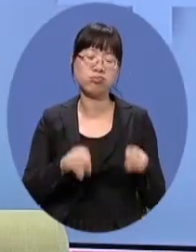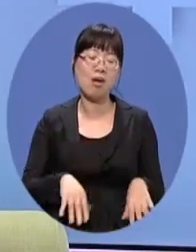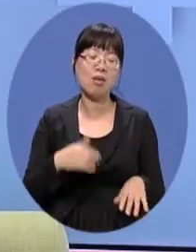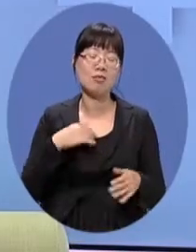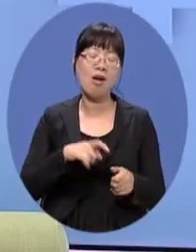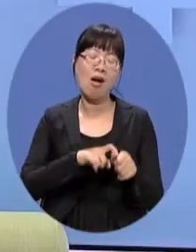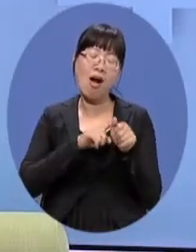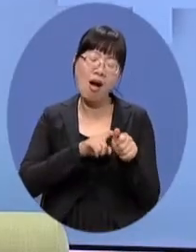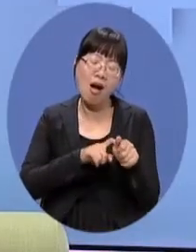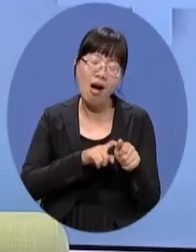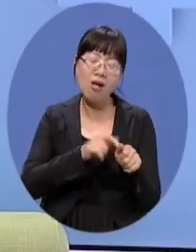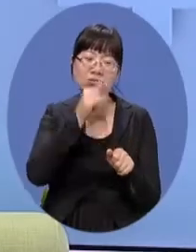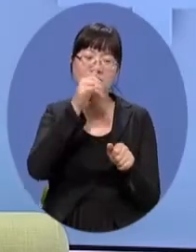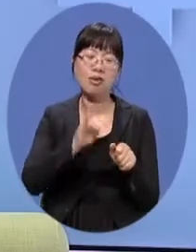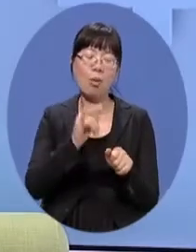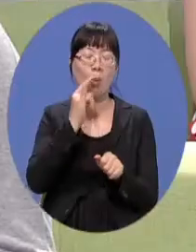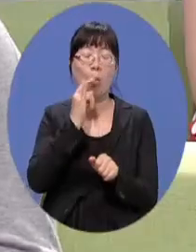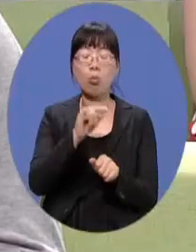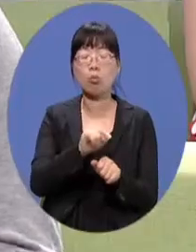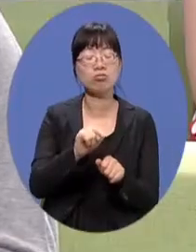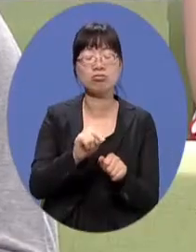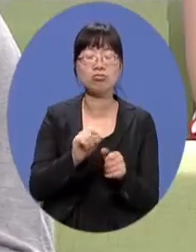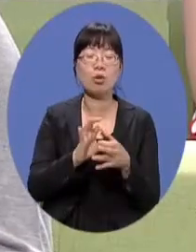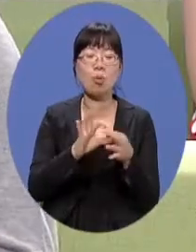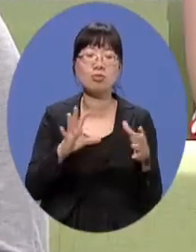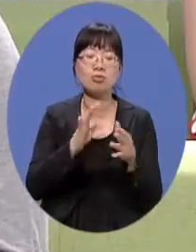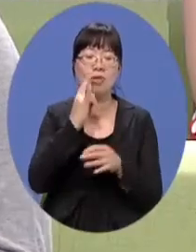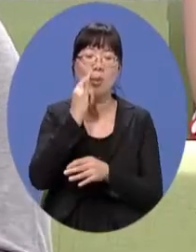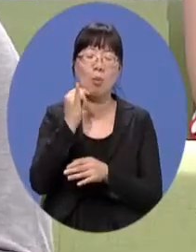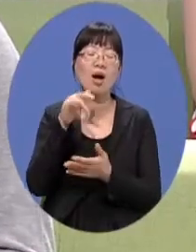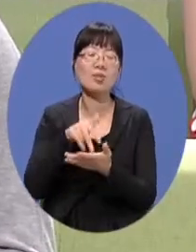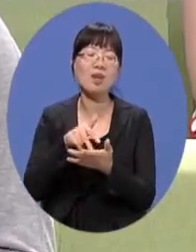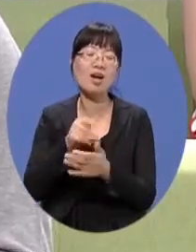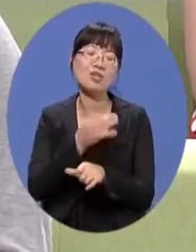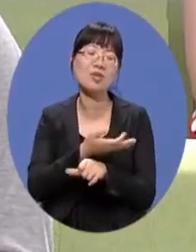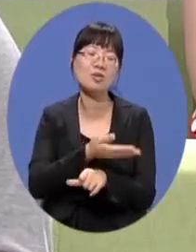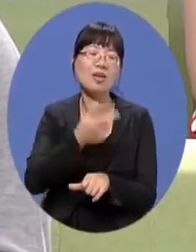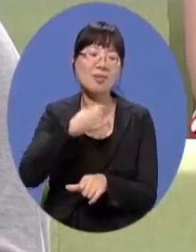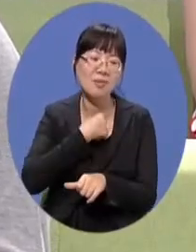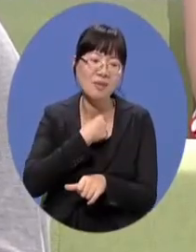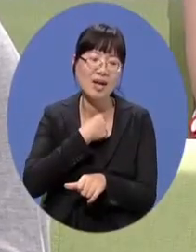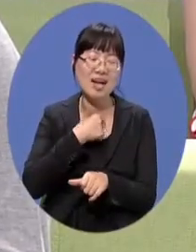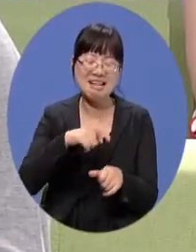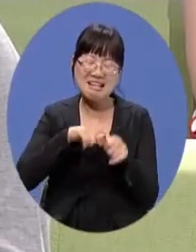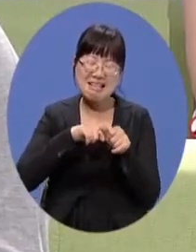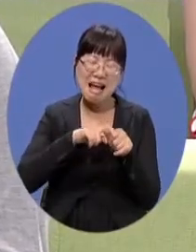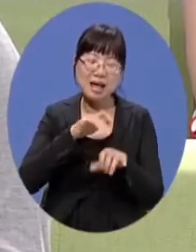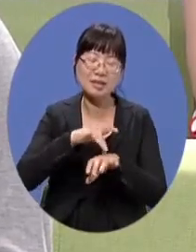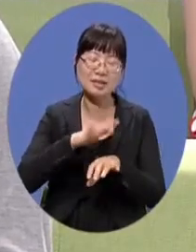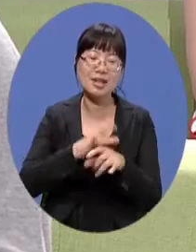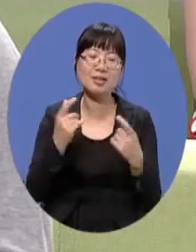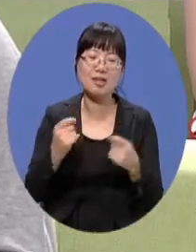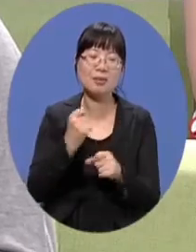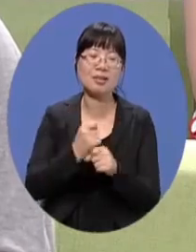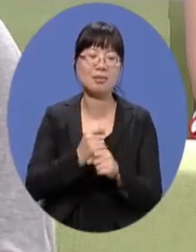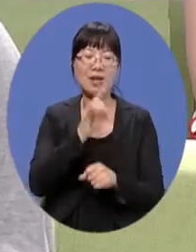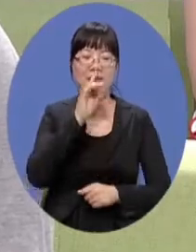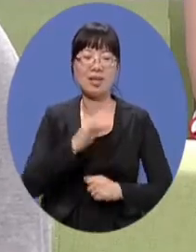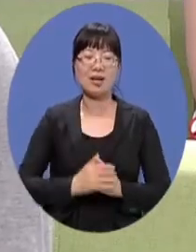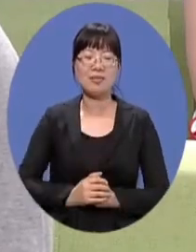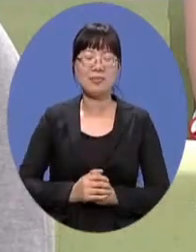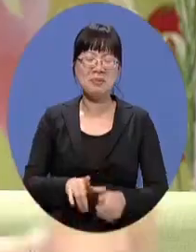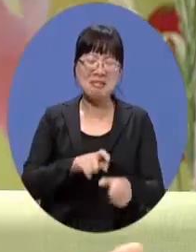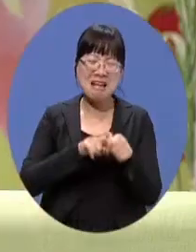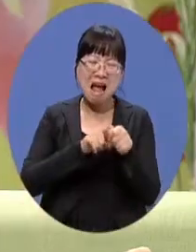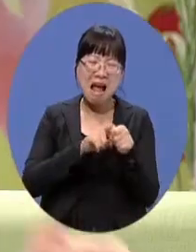뗐었다고 생각하는데 엄마는 전혀 받아들이지 않는 거. 그러니까 뗐쓰고 뗐어서 들어지는 거 우리가 막아야 되거든요. 그게 습관처럼 되면 안 되는군요. 그렇죠, 그렇죠. 그러면